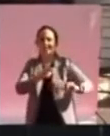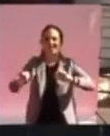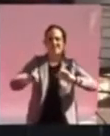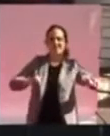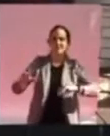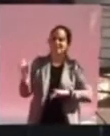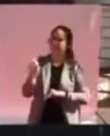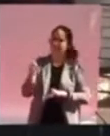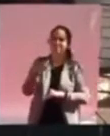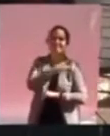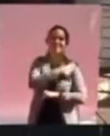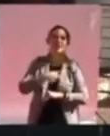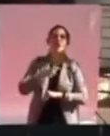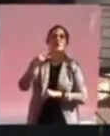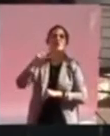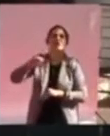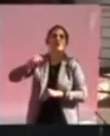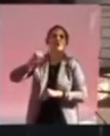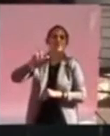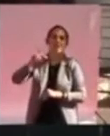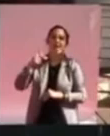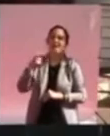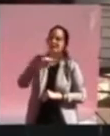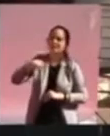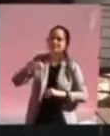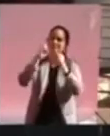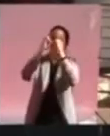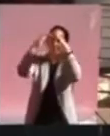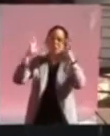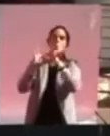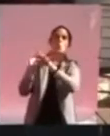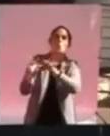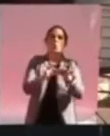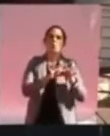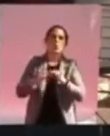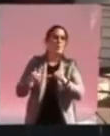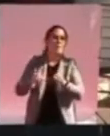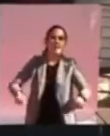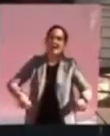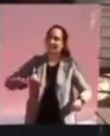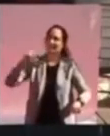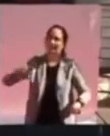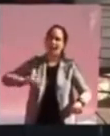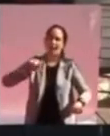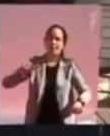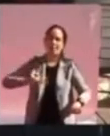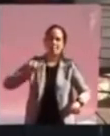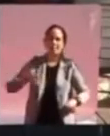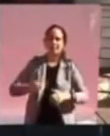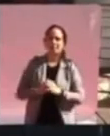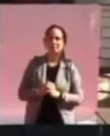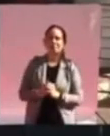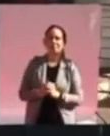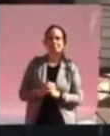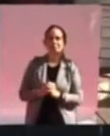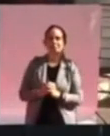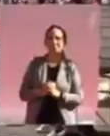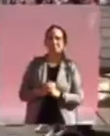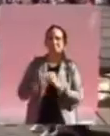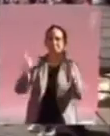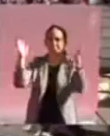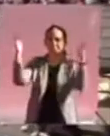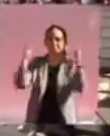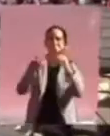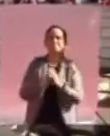è per noi l'unione è alla base di tutto sviluppo e valorizzazione